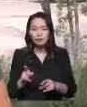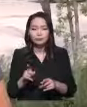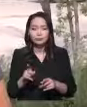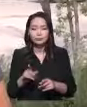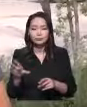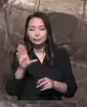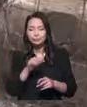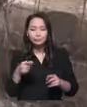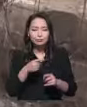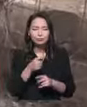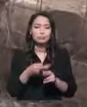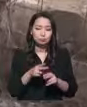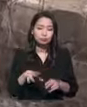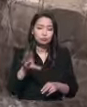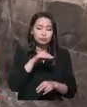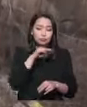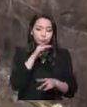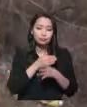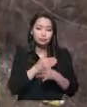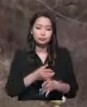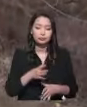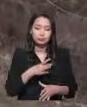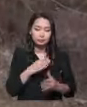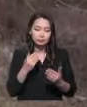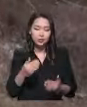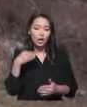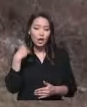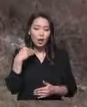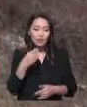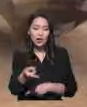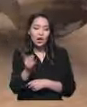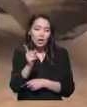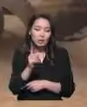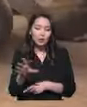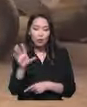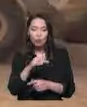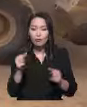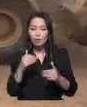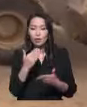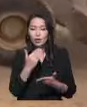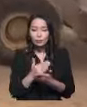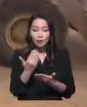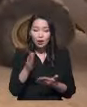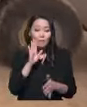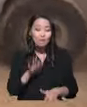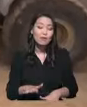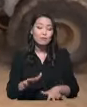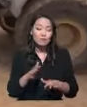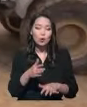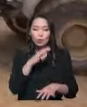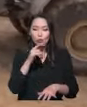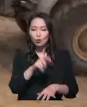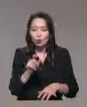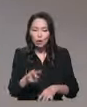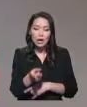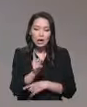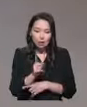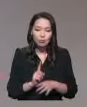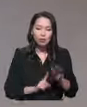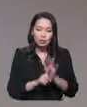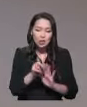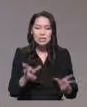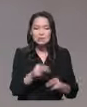счастью, всех спасли. Борьба с паводками объединила и актюбинских рыбаков. С первых дней половодья десятки любителей рыбалки на своих лодках спасали